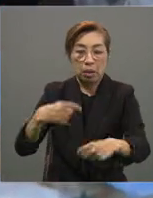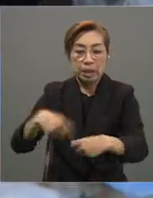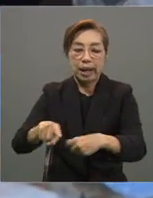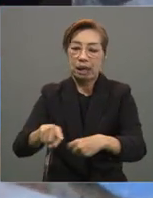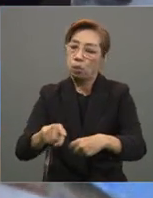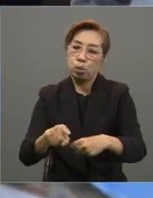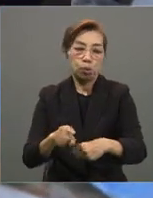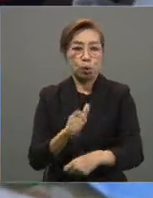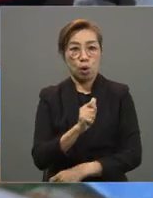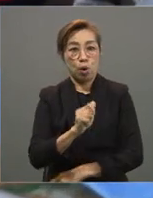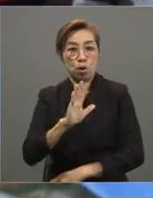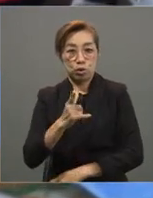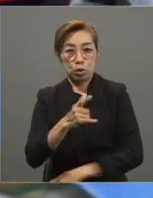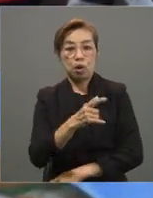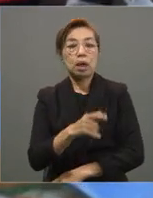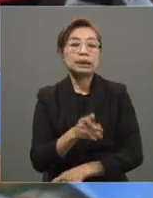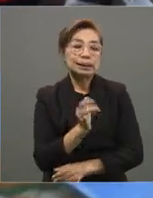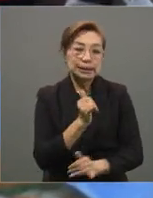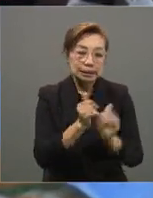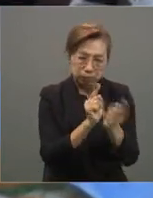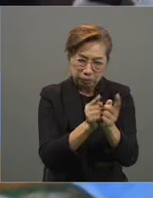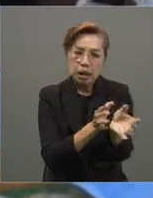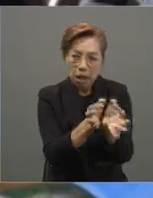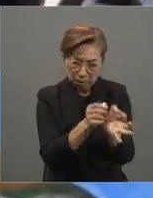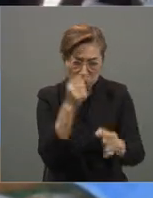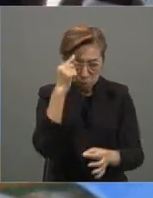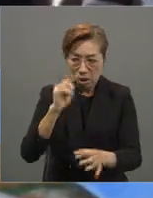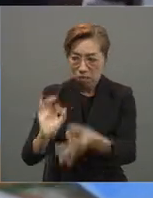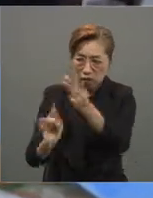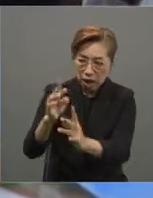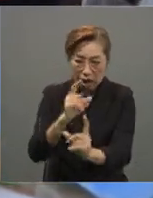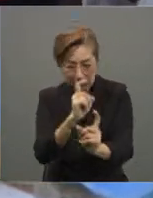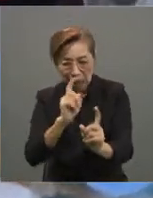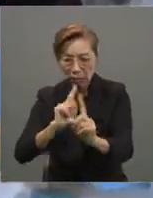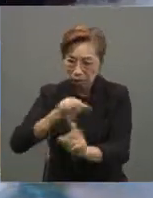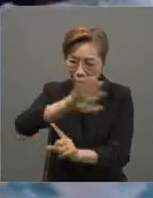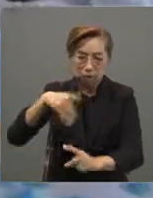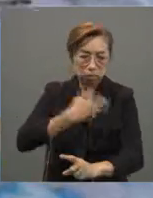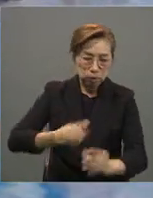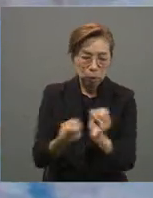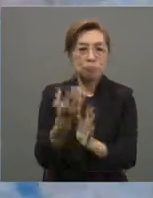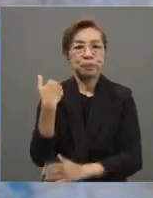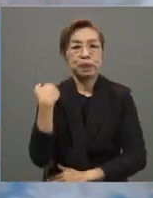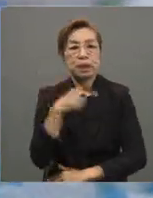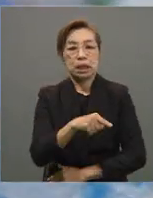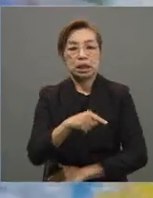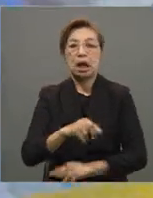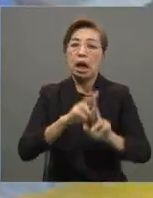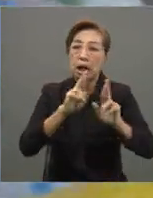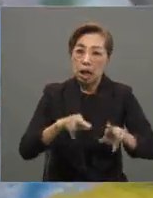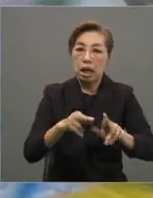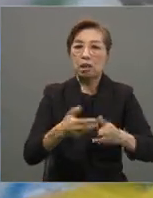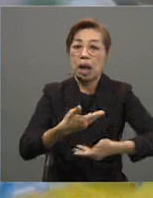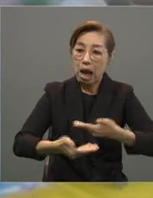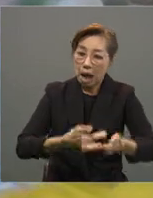เข้าใจถึงสาเหตุและอันตรายจากไฟป่าที่จะส่งผลกระทบต่อสุขภาพของประชาชนโดยรวมโดยก็ได้รับความร่วมมือจากบรรดาพ่อ